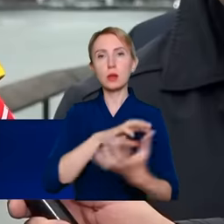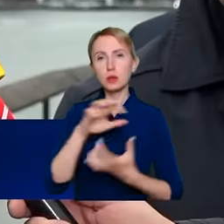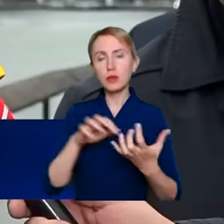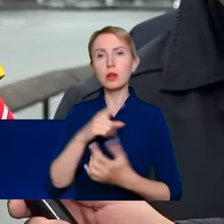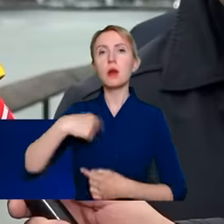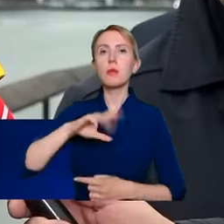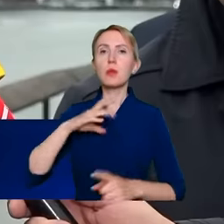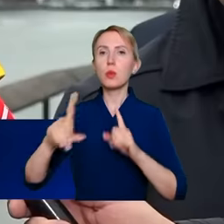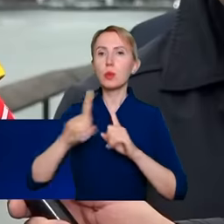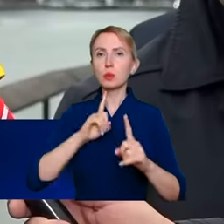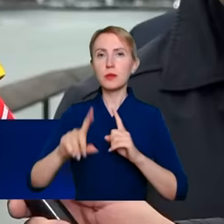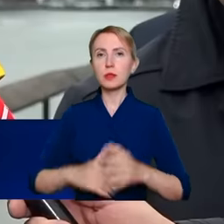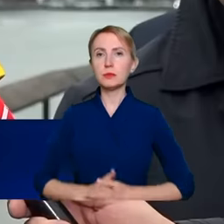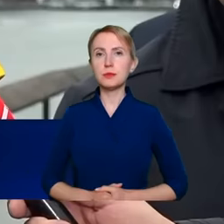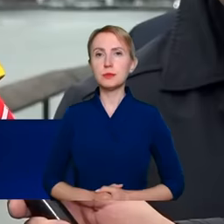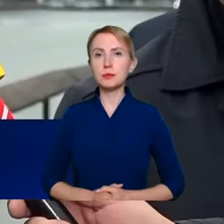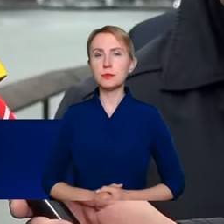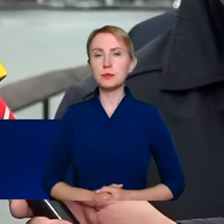rozmawialiśmy